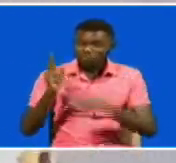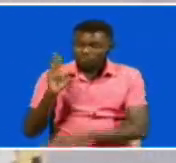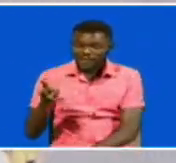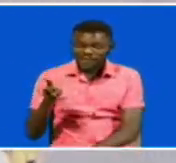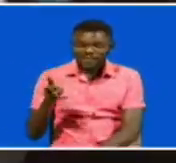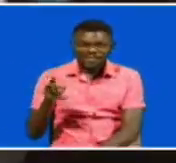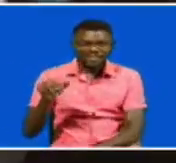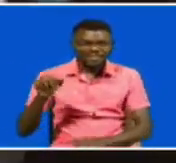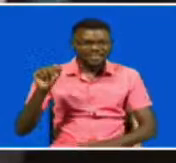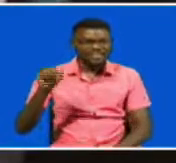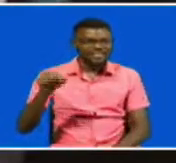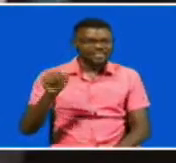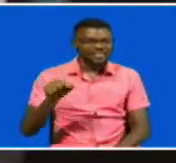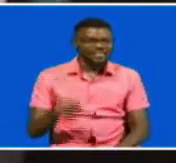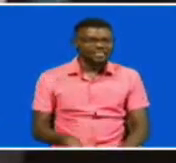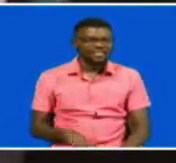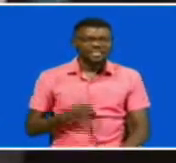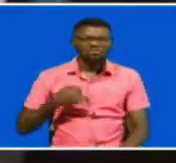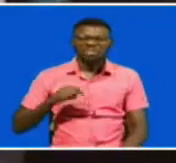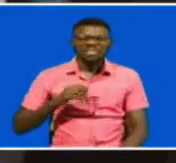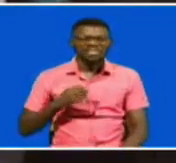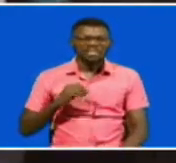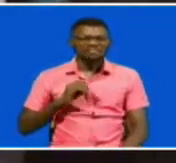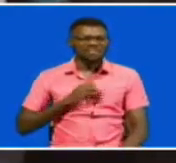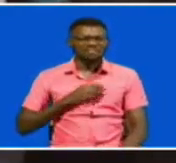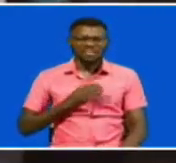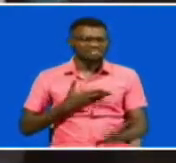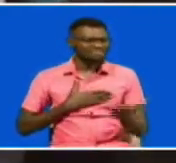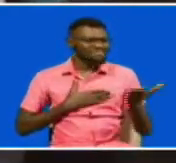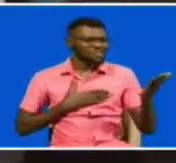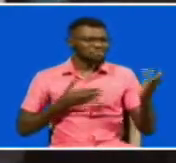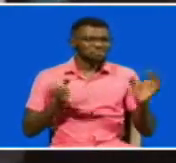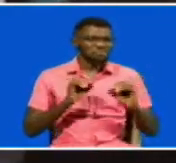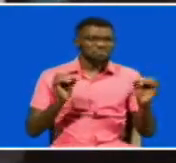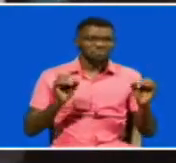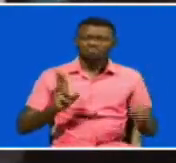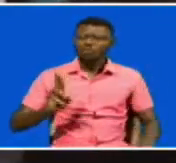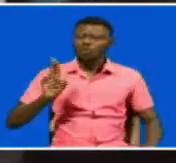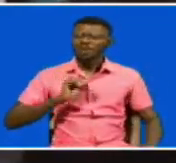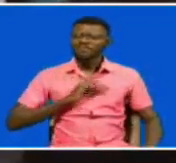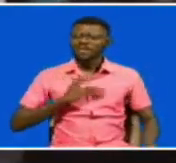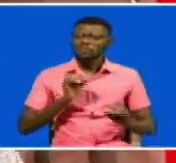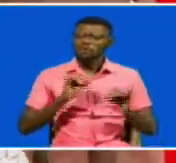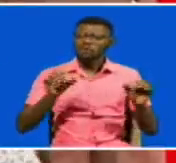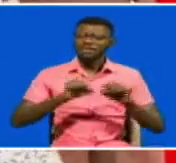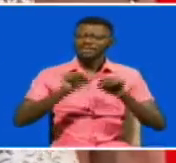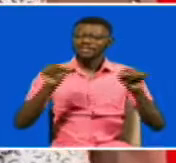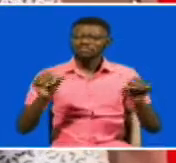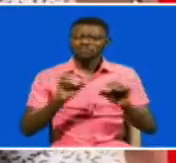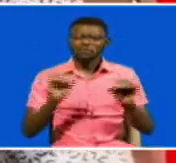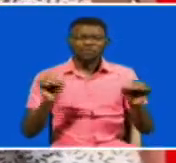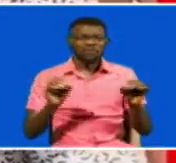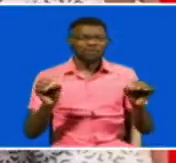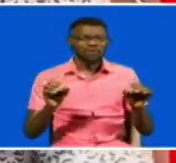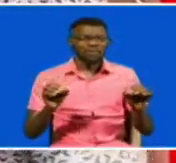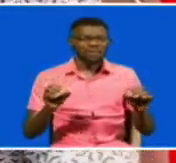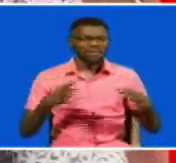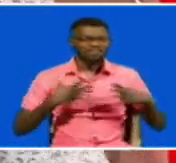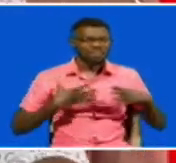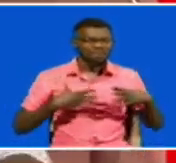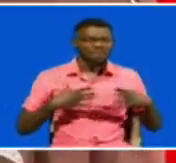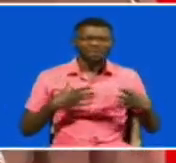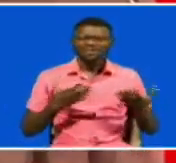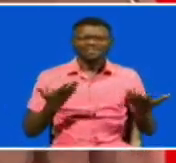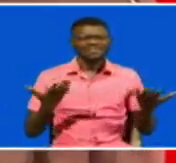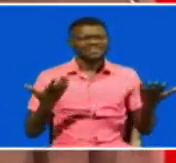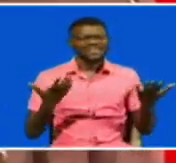Mtakuja. Ajizi atuogope nyinyi. Kama hatu kuogopa uhuru na system. Watu wawache mambo